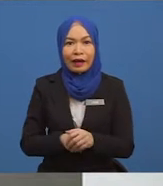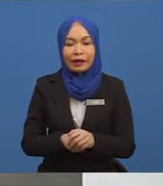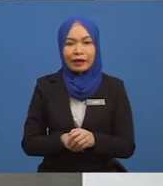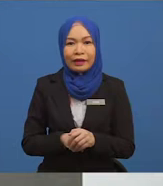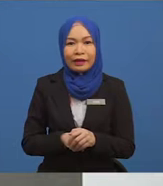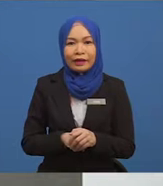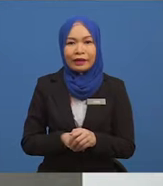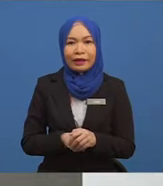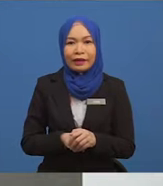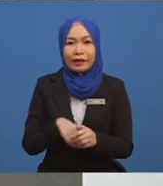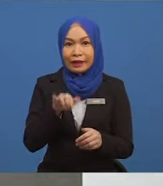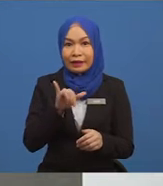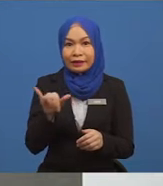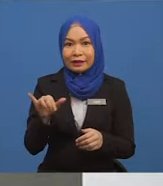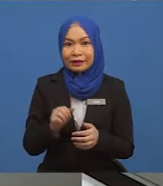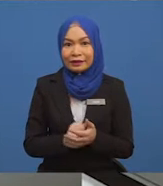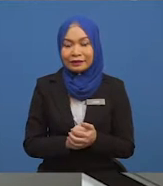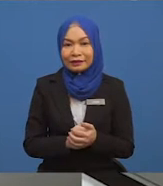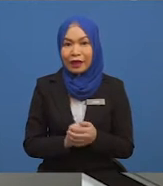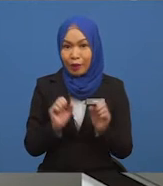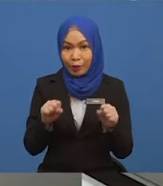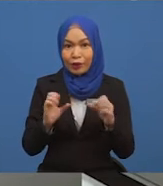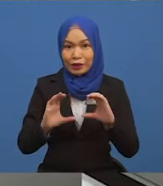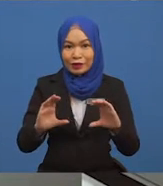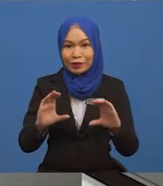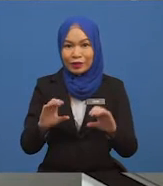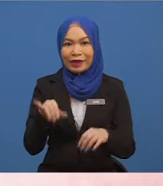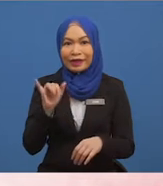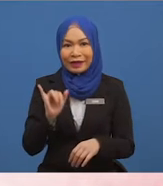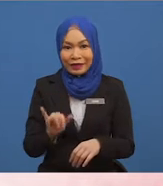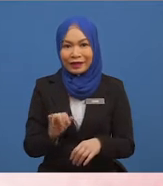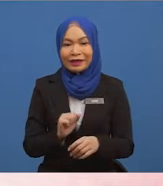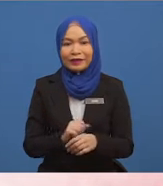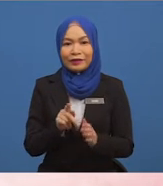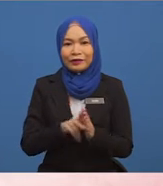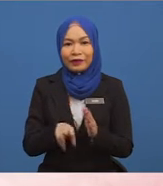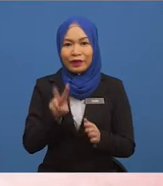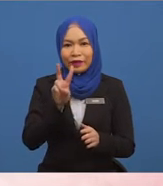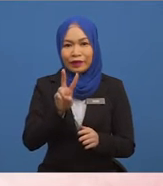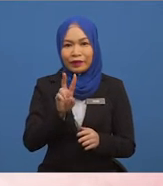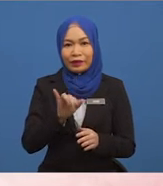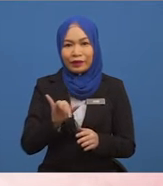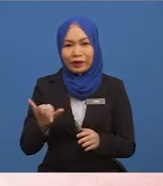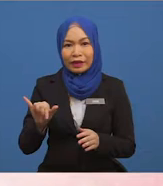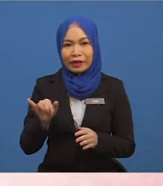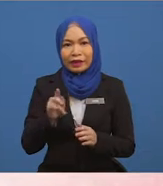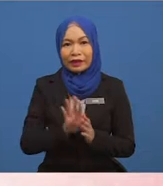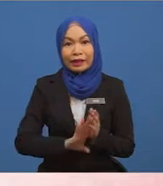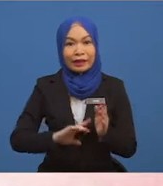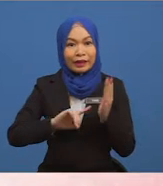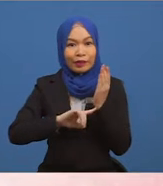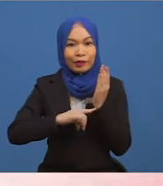sesiapa yang ingin mencuba? Bagus, Syamil. Kedua-dua proses bermula